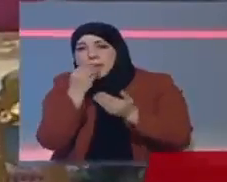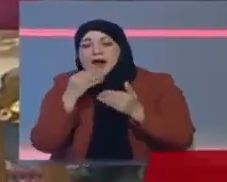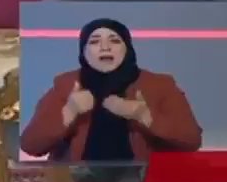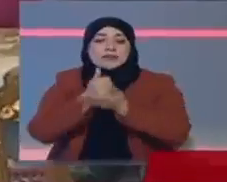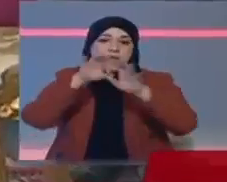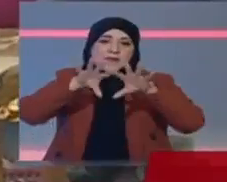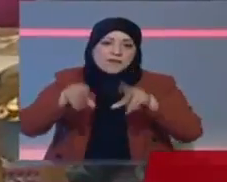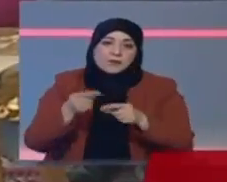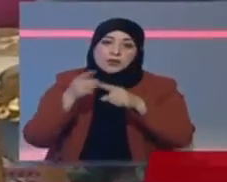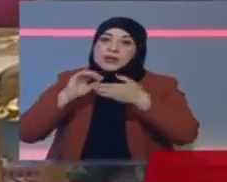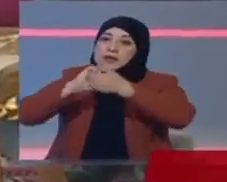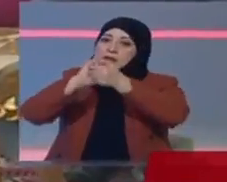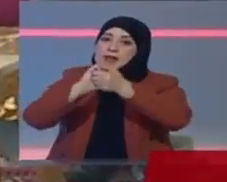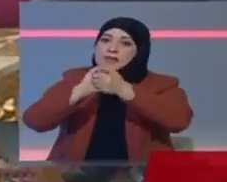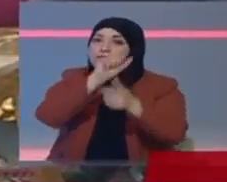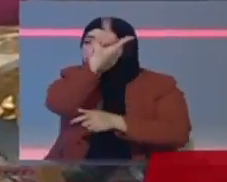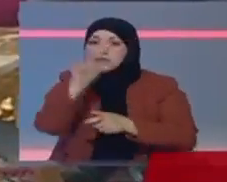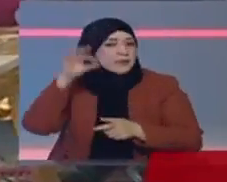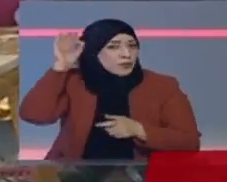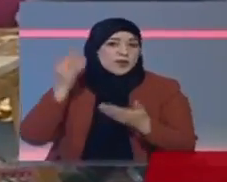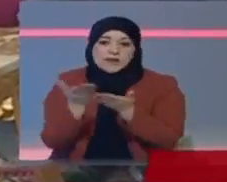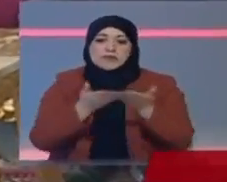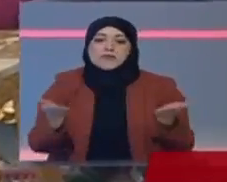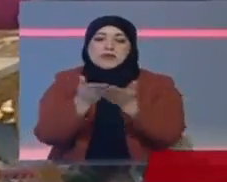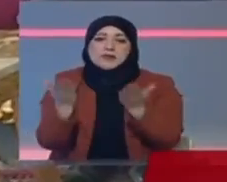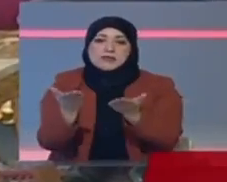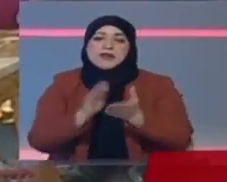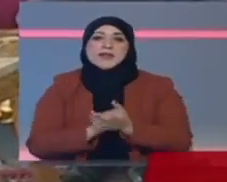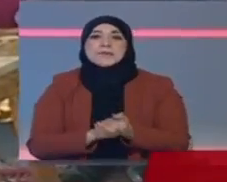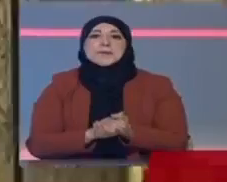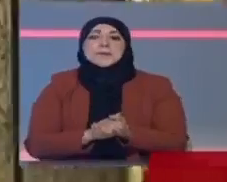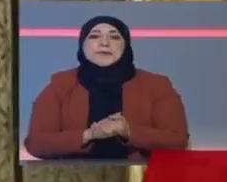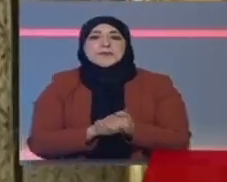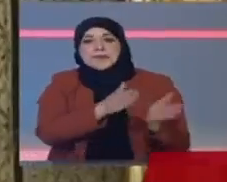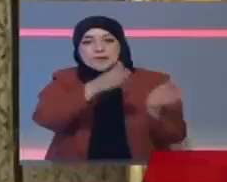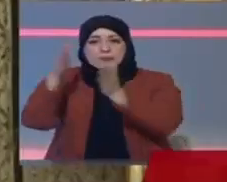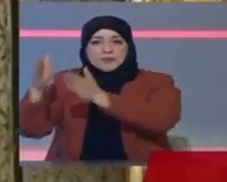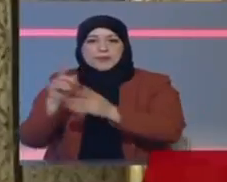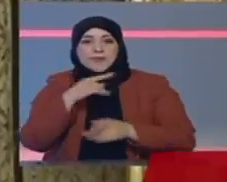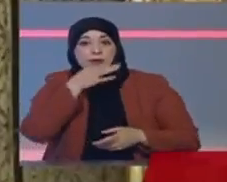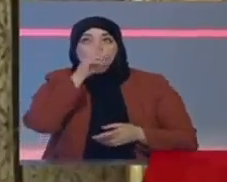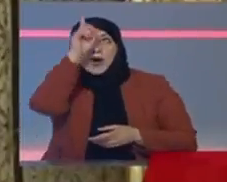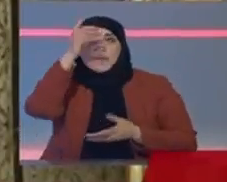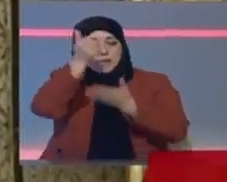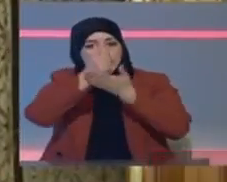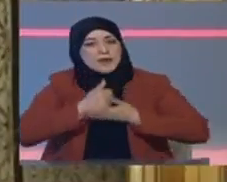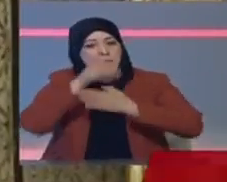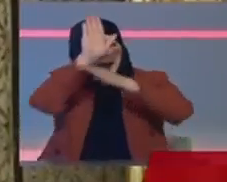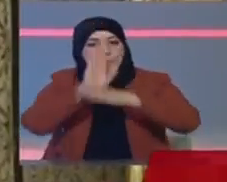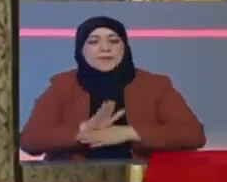التضامن والوحده الوطنيه في مثل هذه المرحله والا في